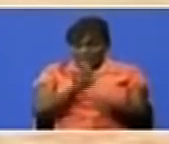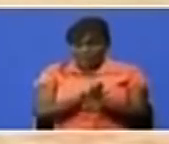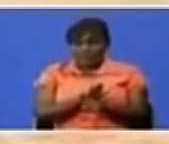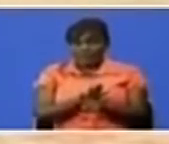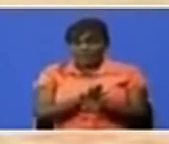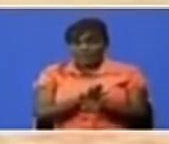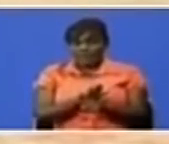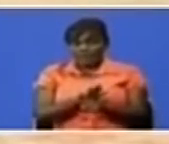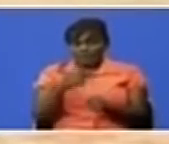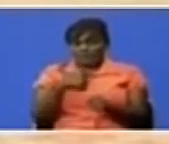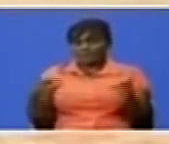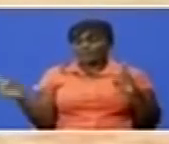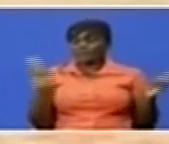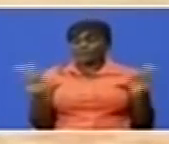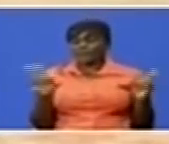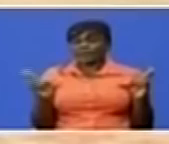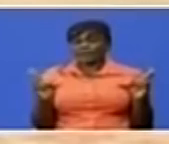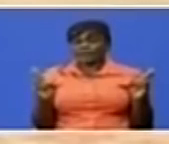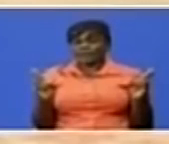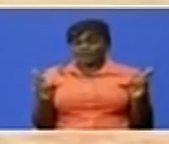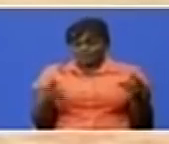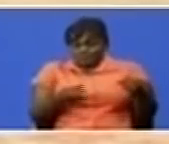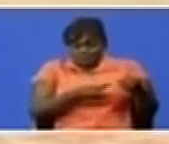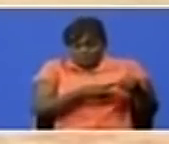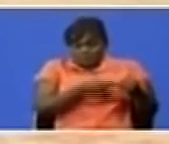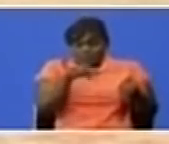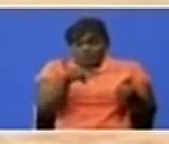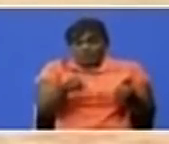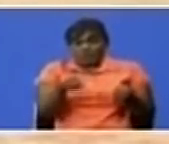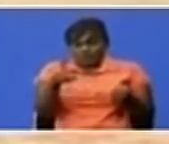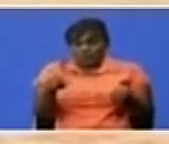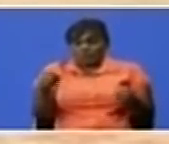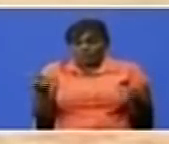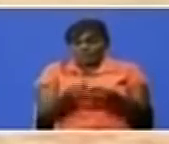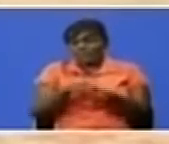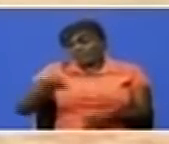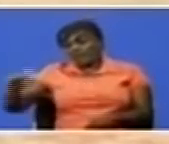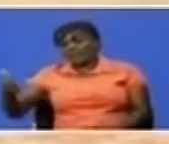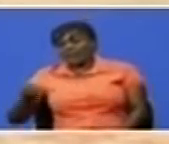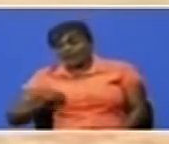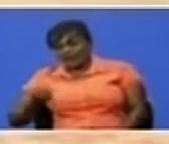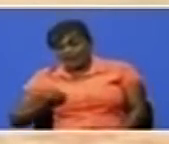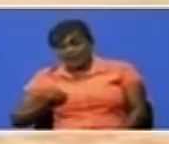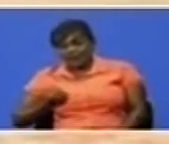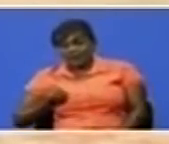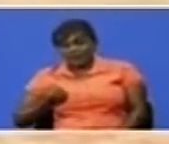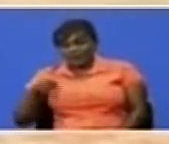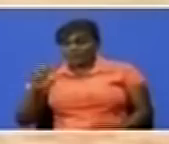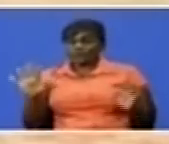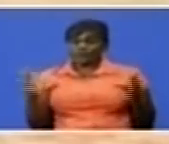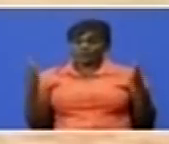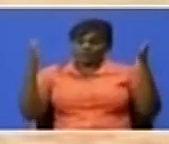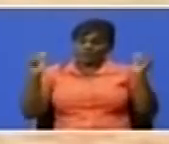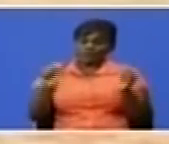Na hapa mimi niko tayari kukutairi ili niweze kualika wenzangu waweze kuja kusherehekea nawe